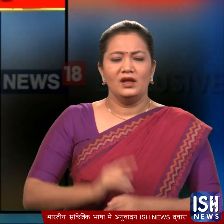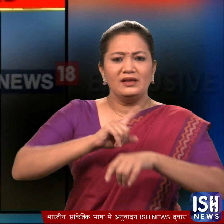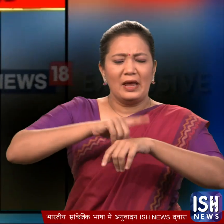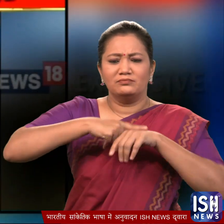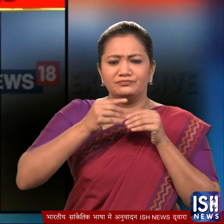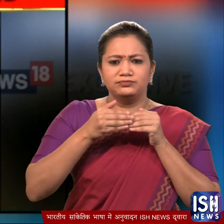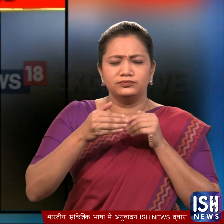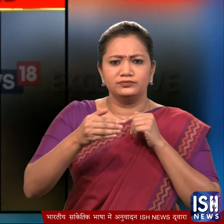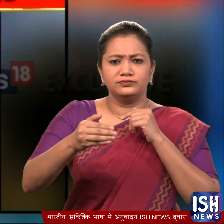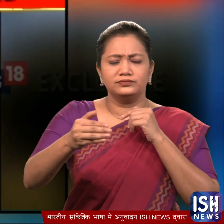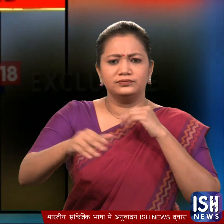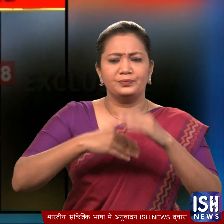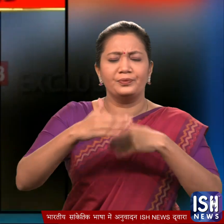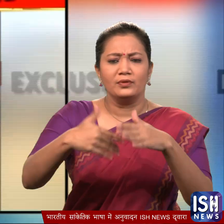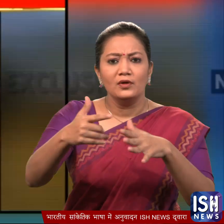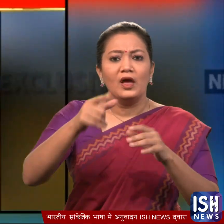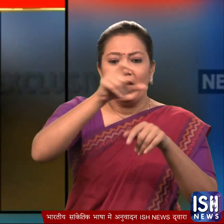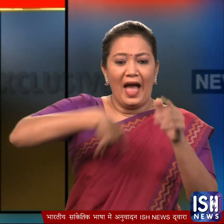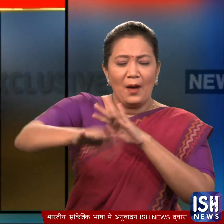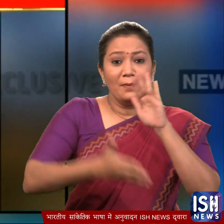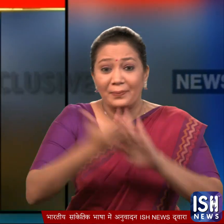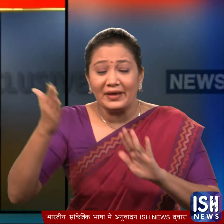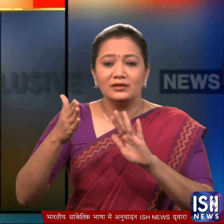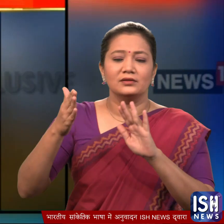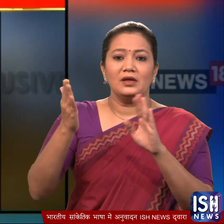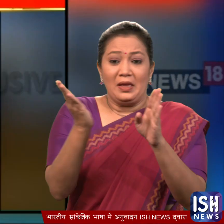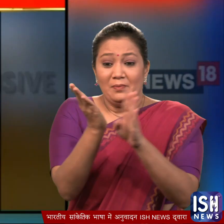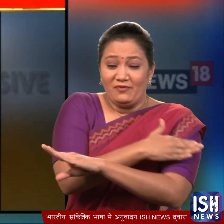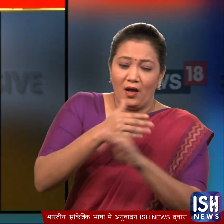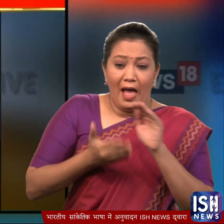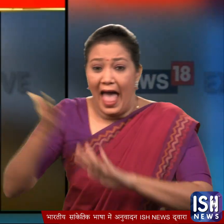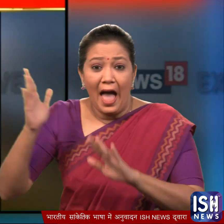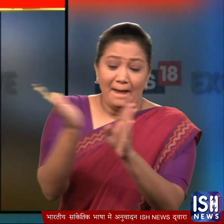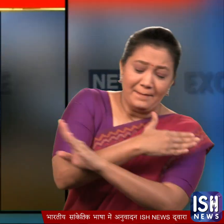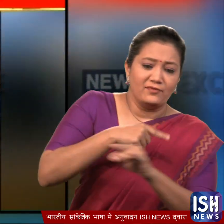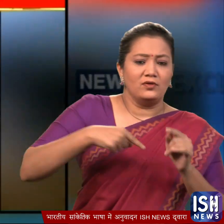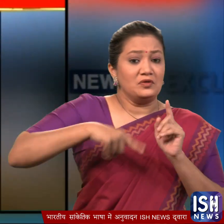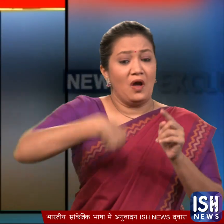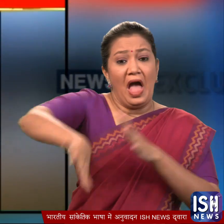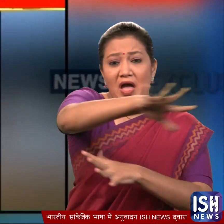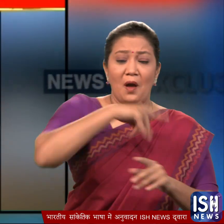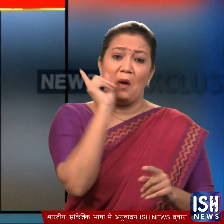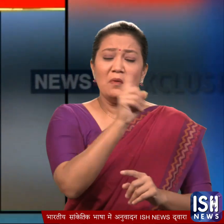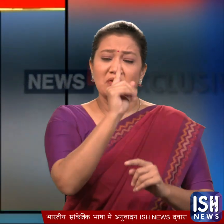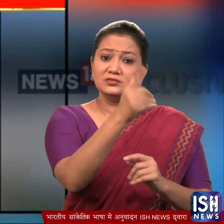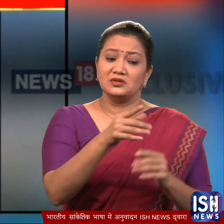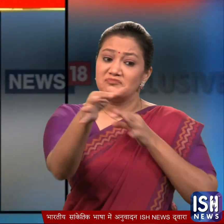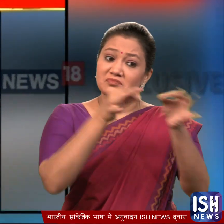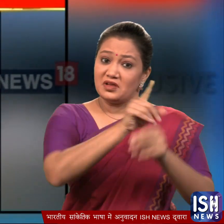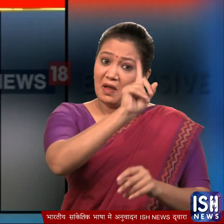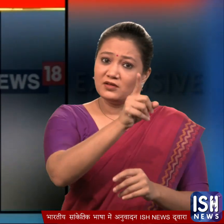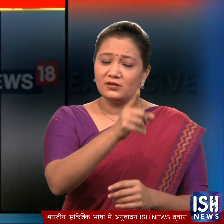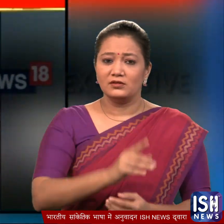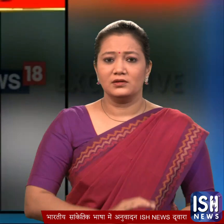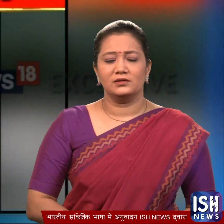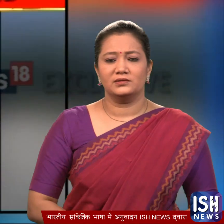बहुत देर तक गुंडागर्दी करने के बाद जब सभी बदमाश वहां से निकले तो जाते जाते पूरे मोहल्ले को चेतावनी दे गए। समझा लिया